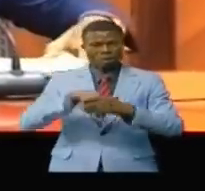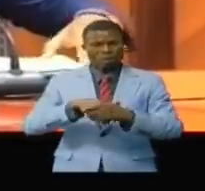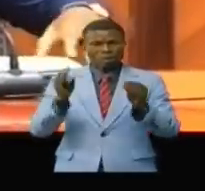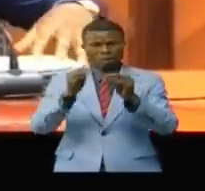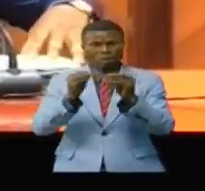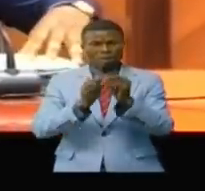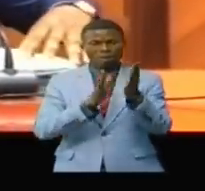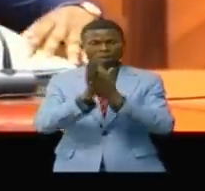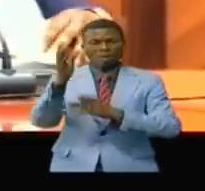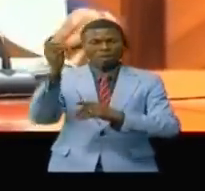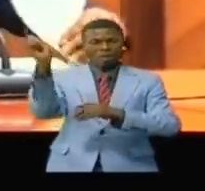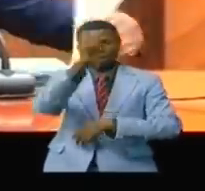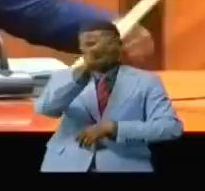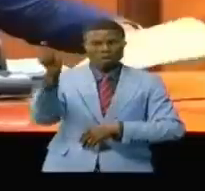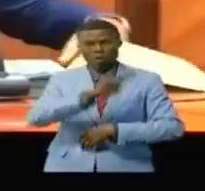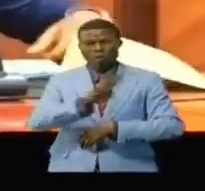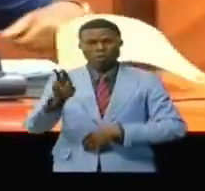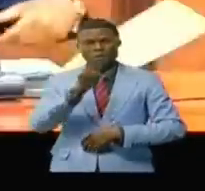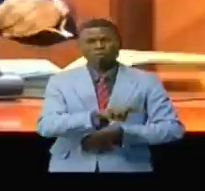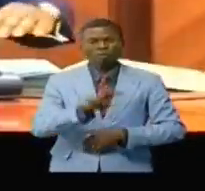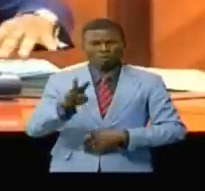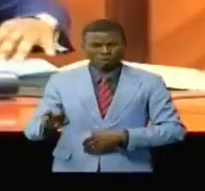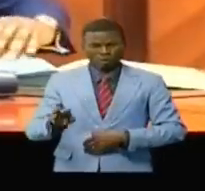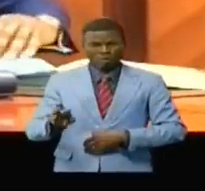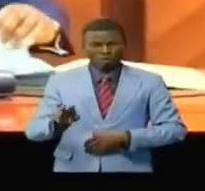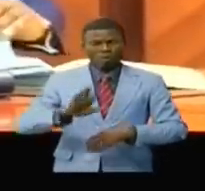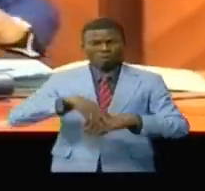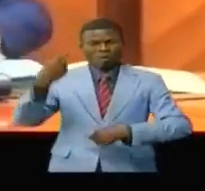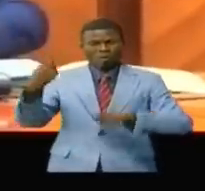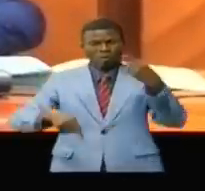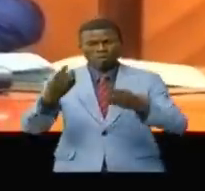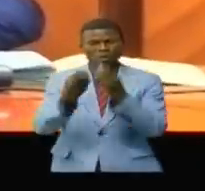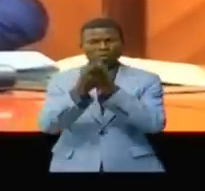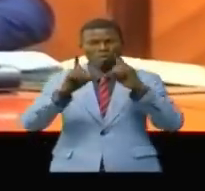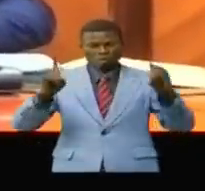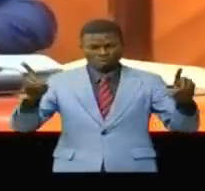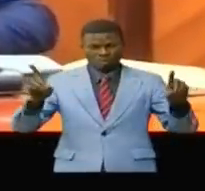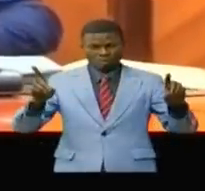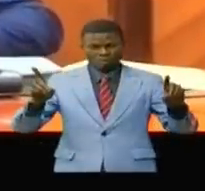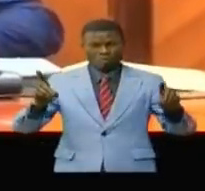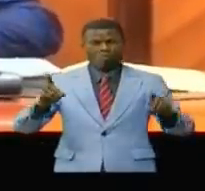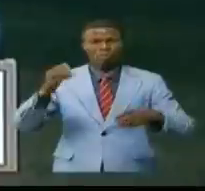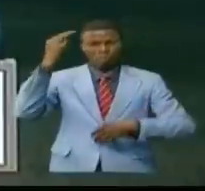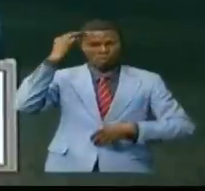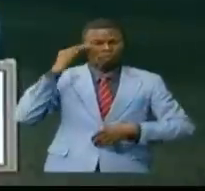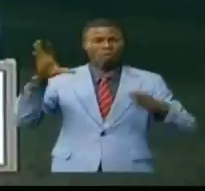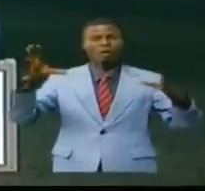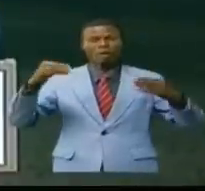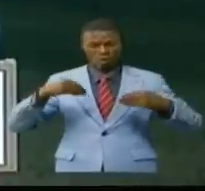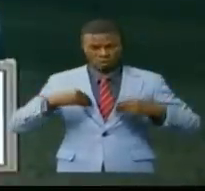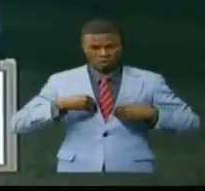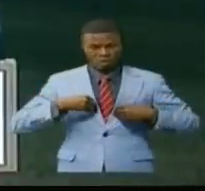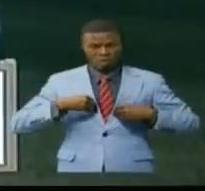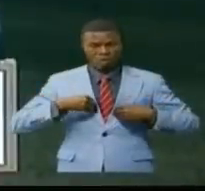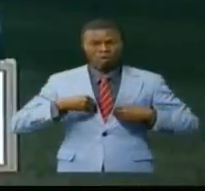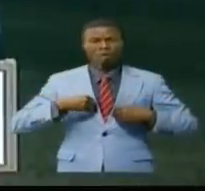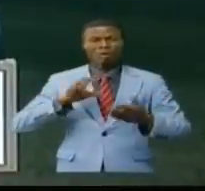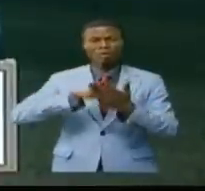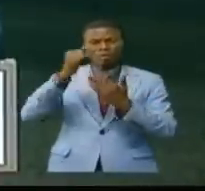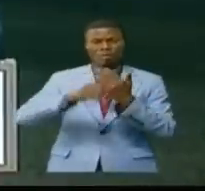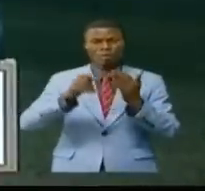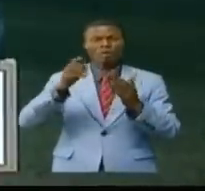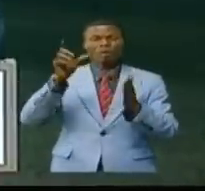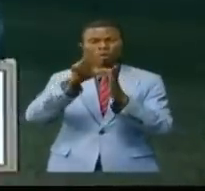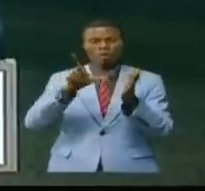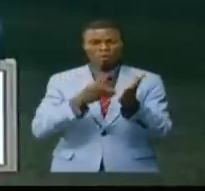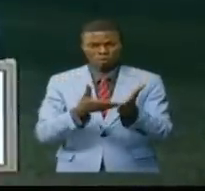réunion du 15 avril 2022. Après débat et délibération, le Conseil a aussi adopté ses projets de